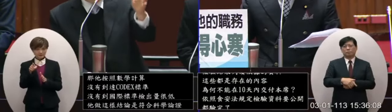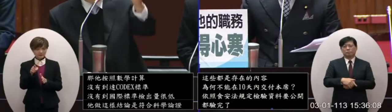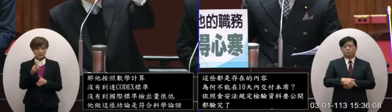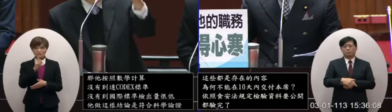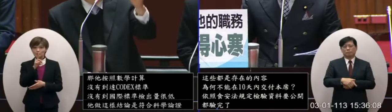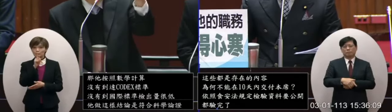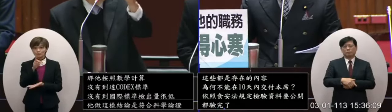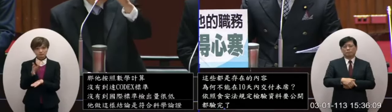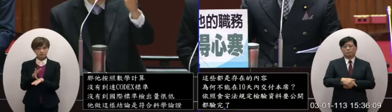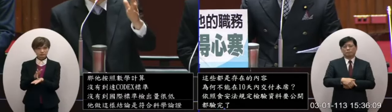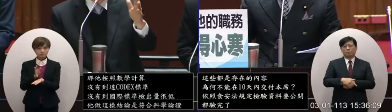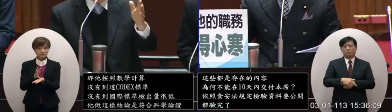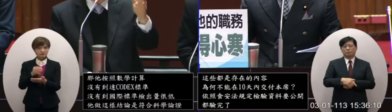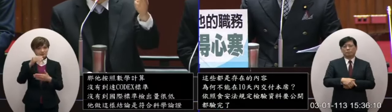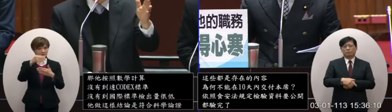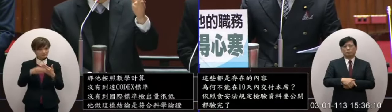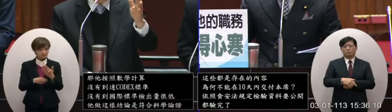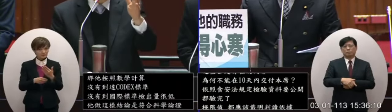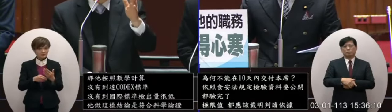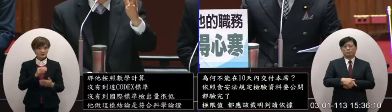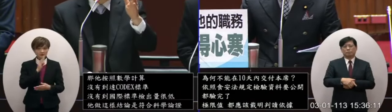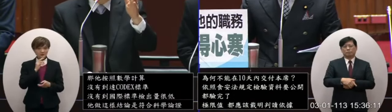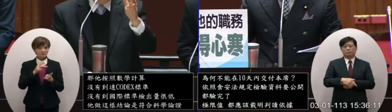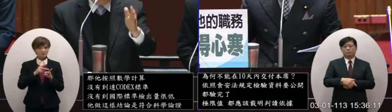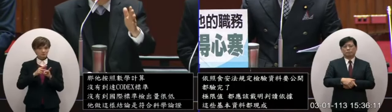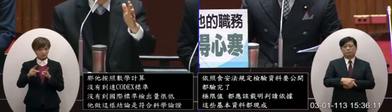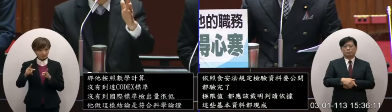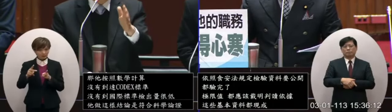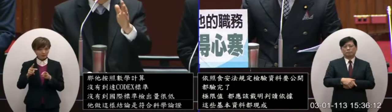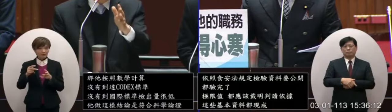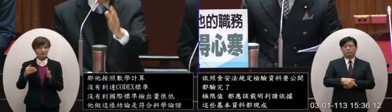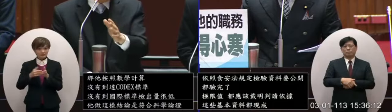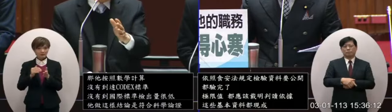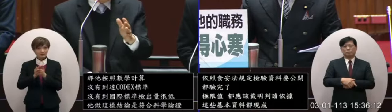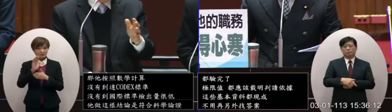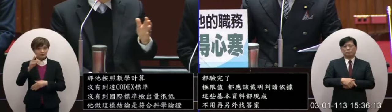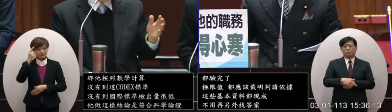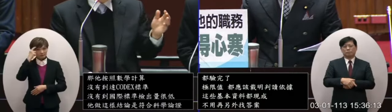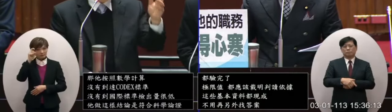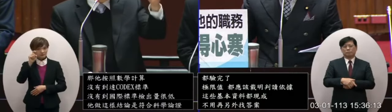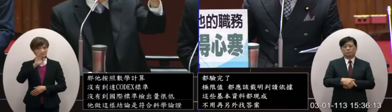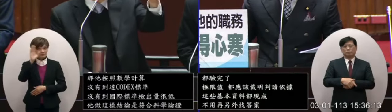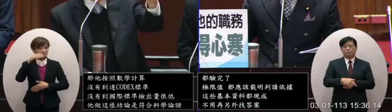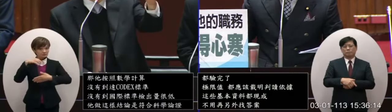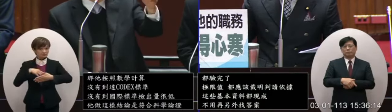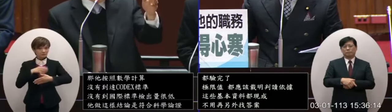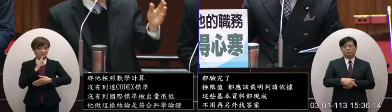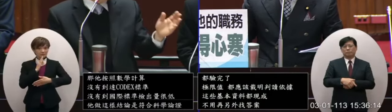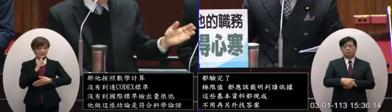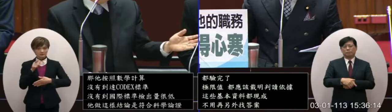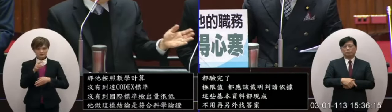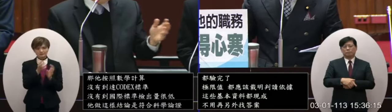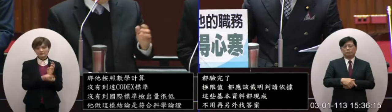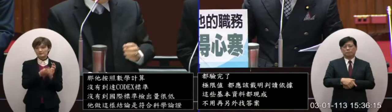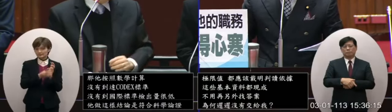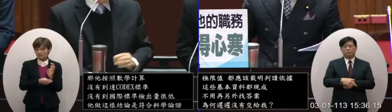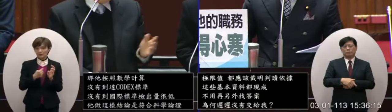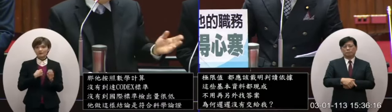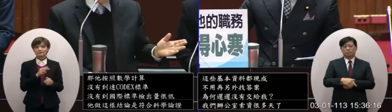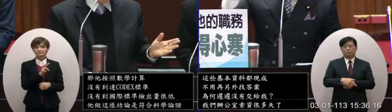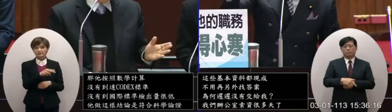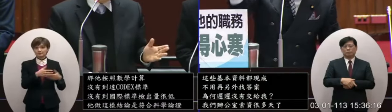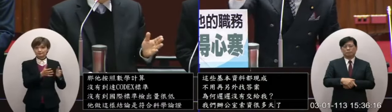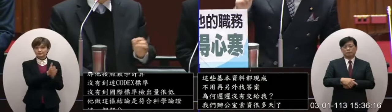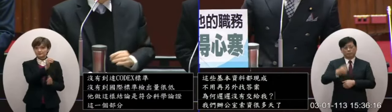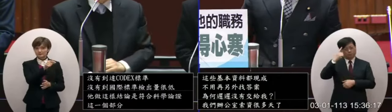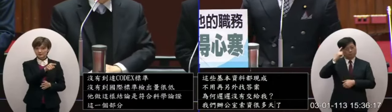您说的那个条文是含到后十天内的哈，但是因为这个比较细节，我请部长看